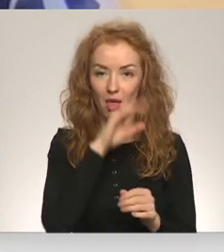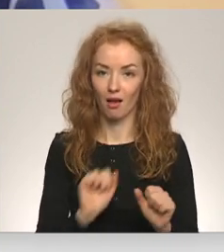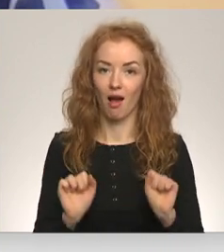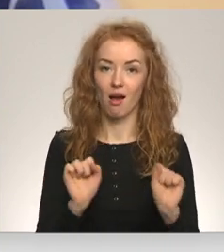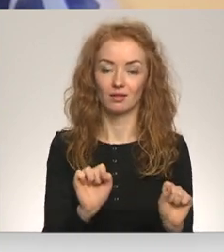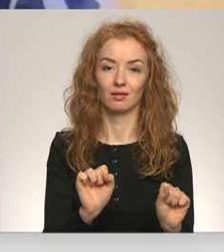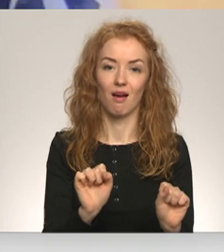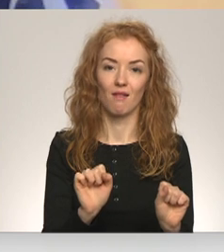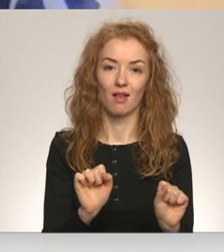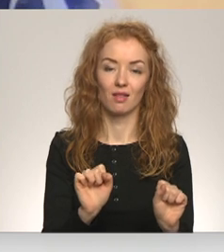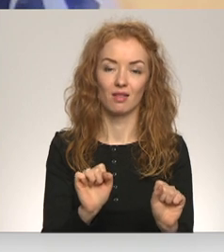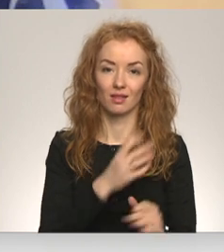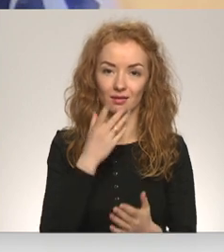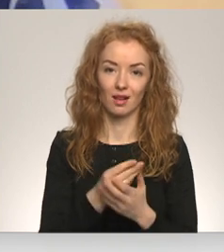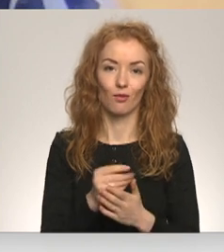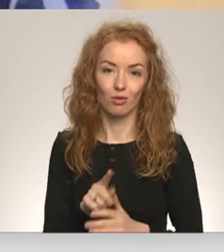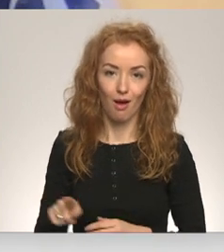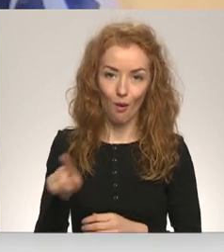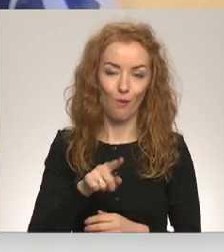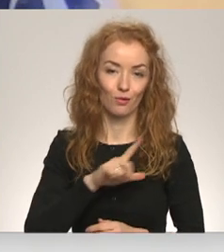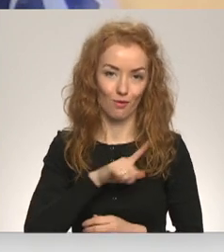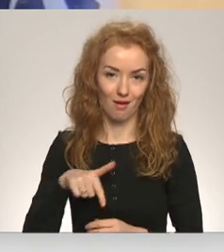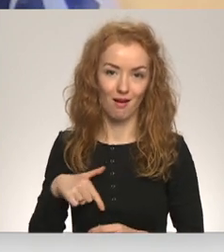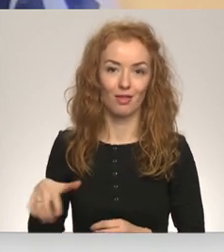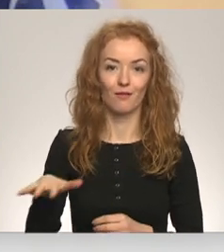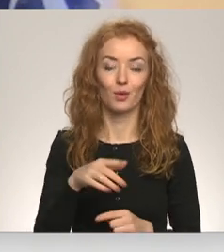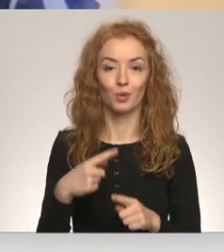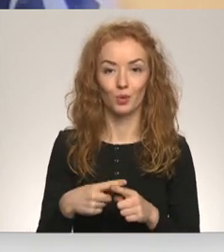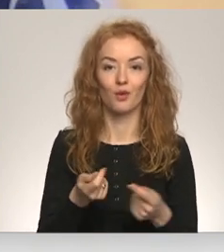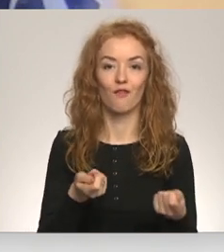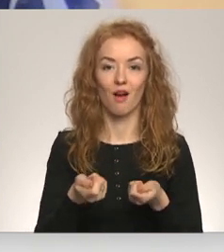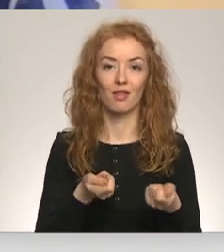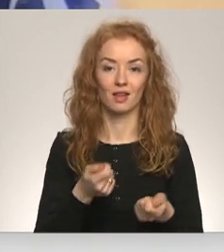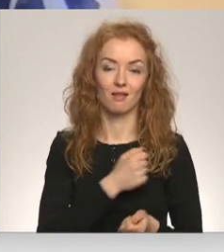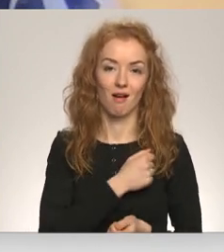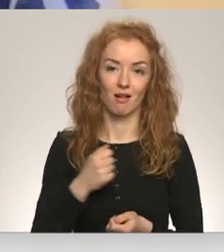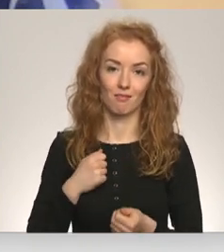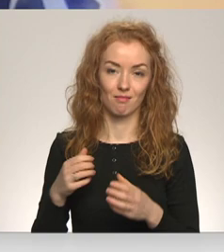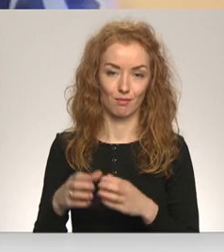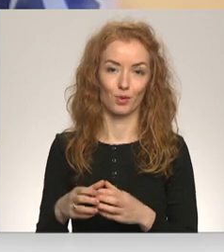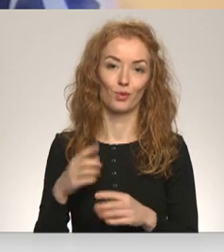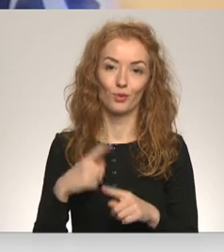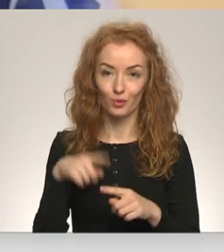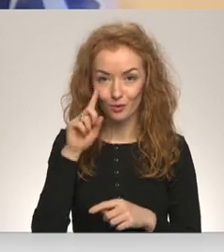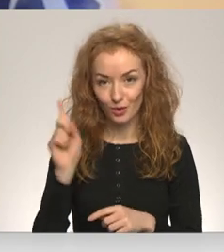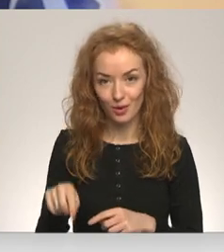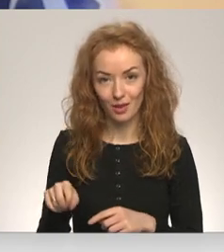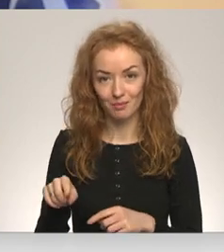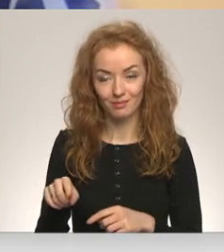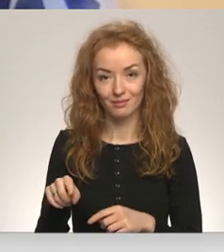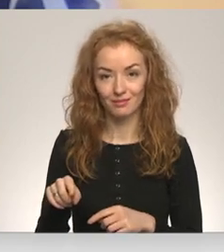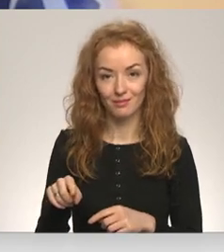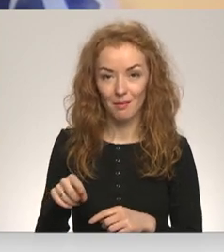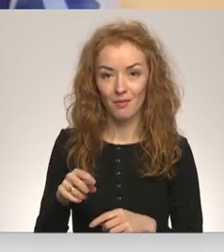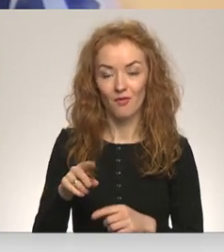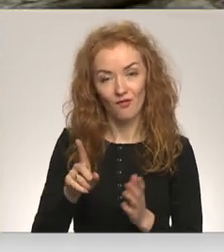mūsu dzimteni, Latviju, un vadīt bruņotos spēkus un, protams, tiekties